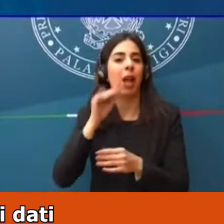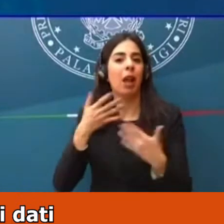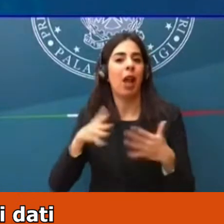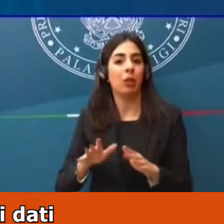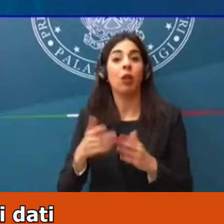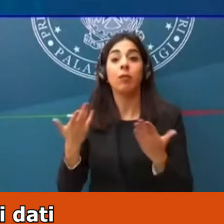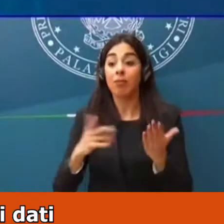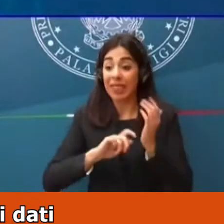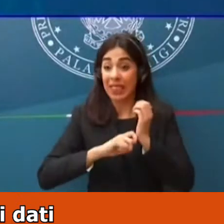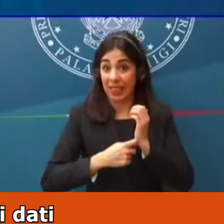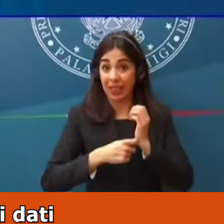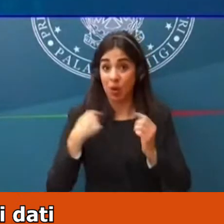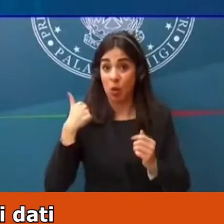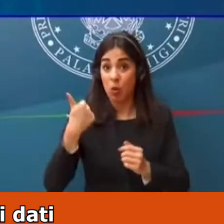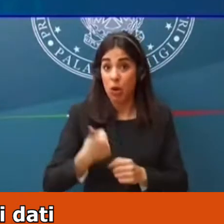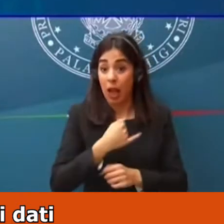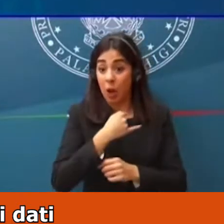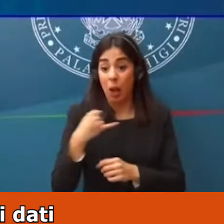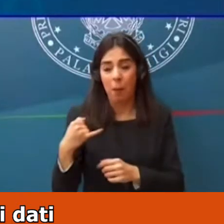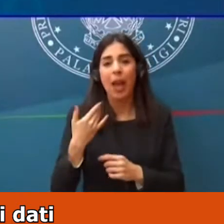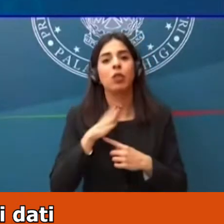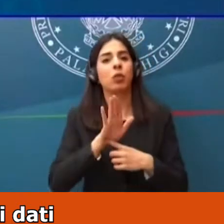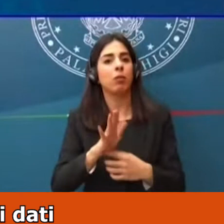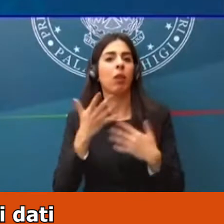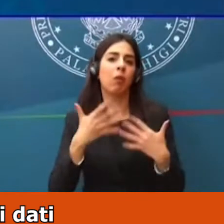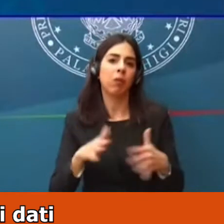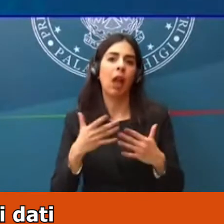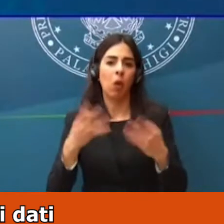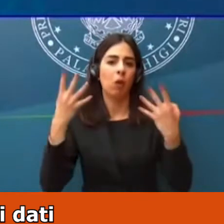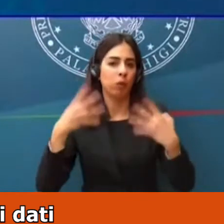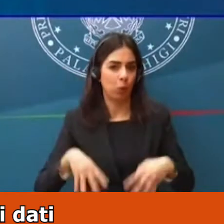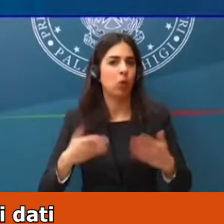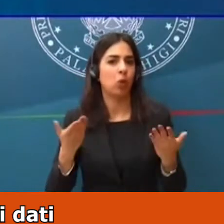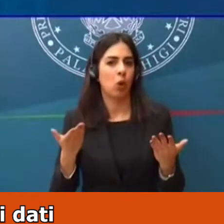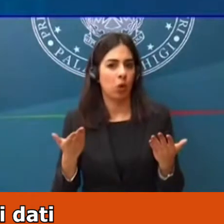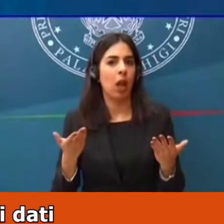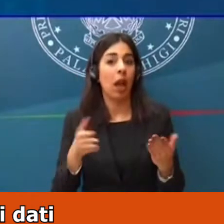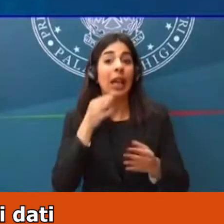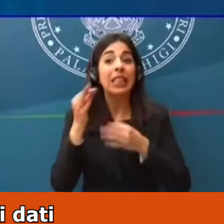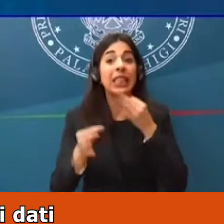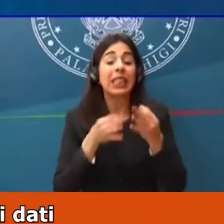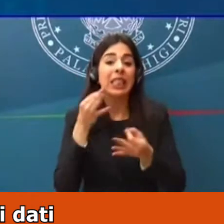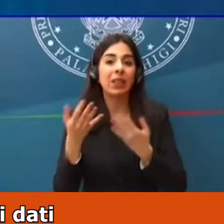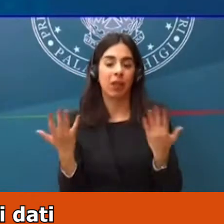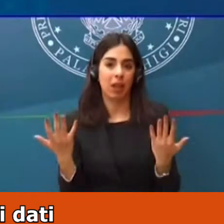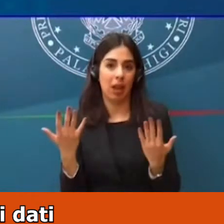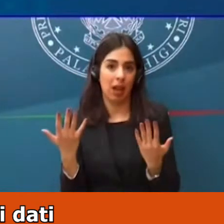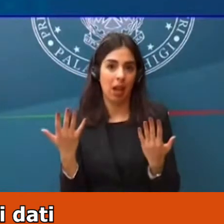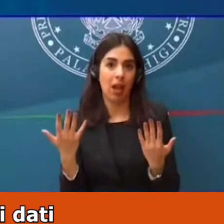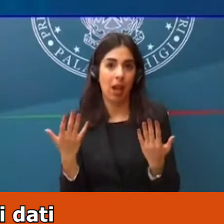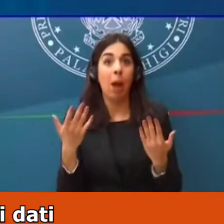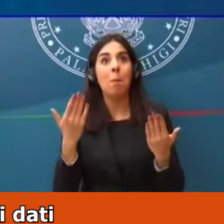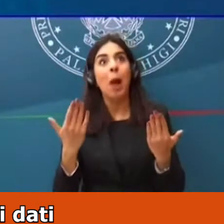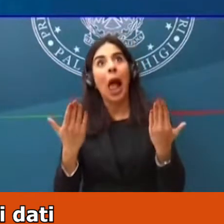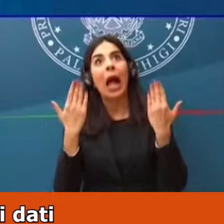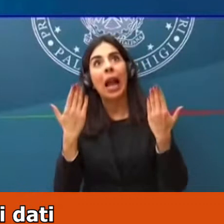hanno dimostrato nel corso di un anno e mezzo di non essere campate per aria. Quindi è pensabile, è desiderabile